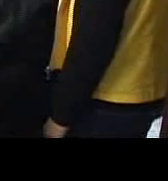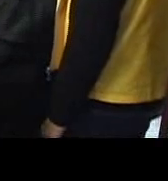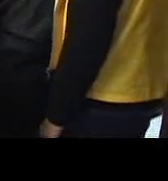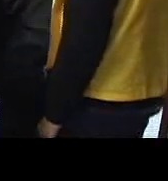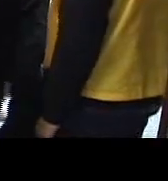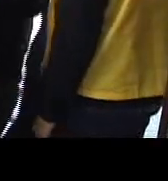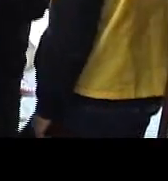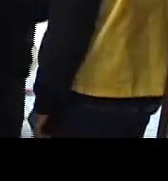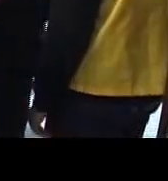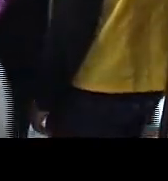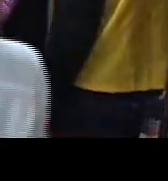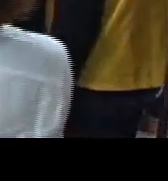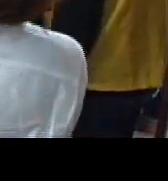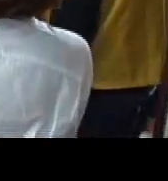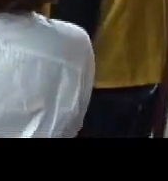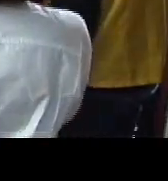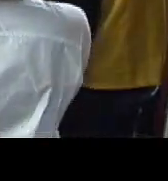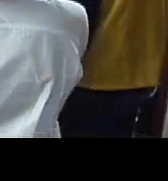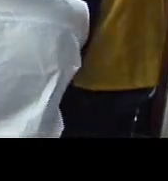안녕하세요.